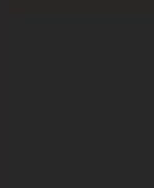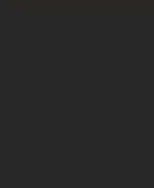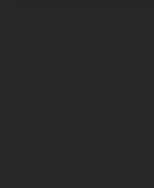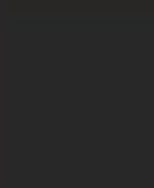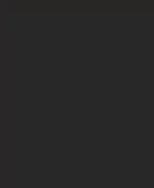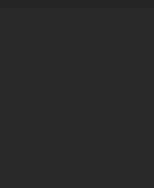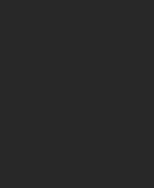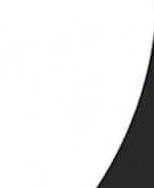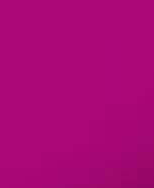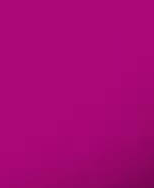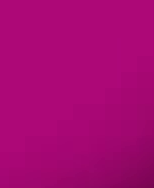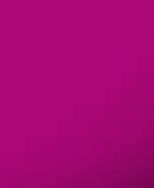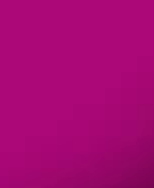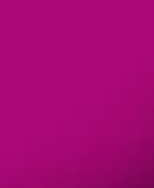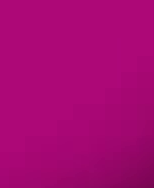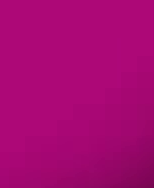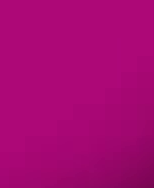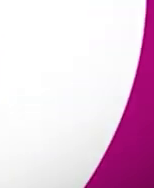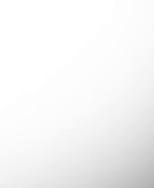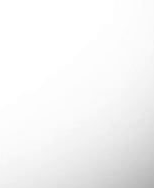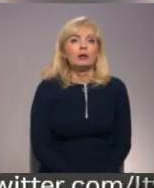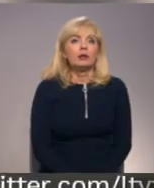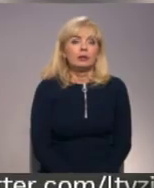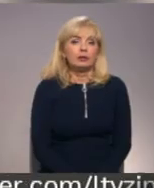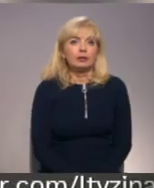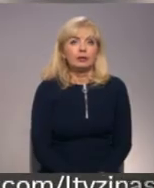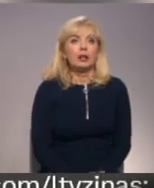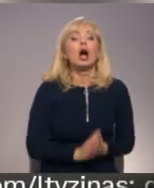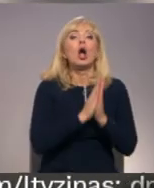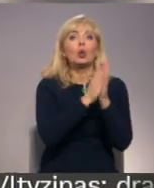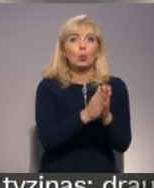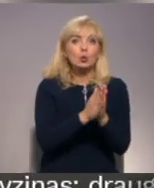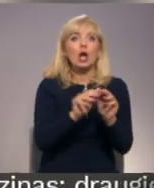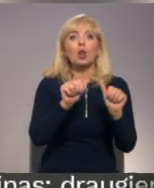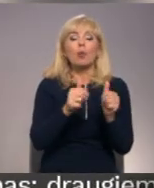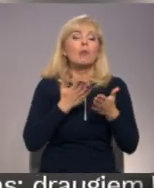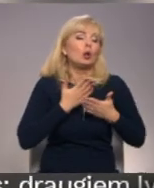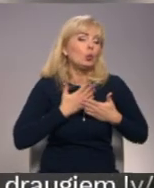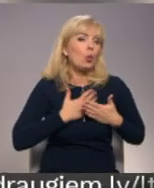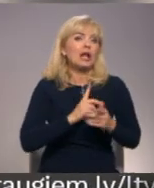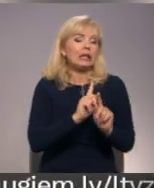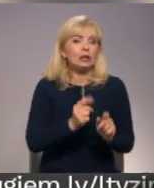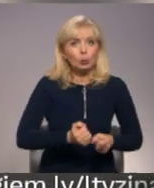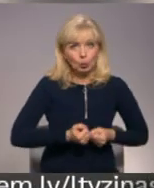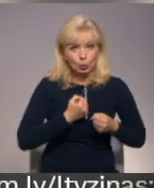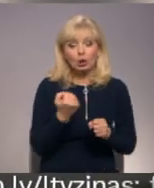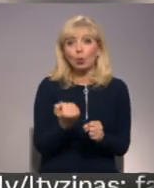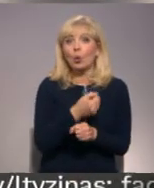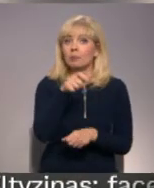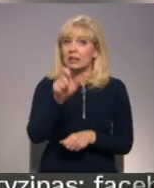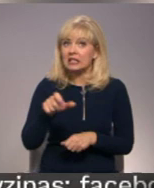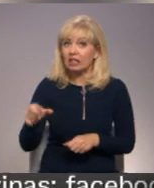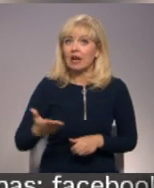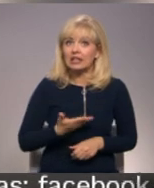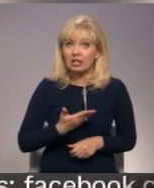Re, viss ēters ir te! Lūdzēju lomā būt ir ļoti grūti, tomēr cilvēka